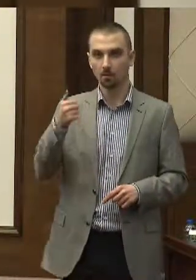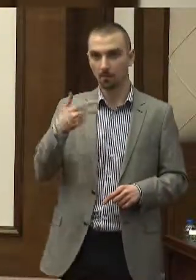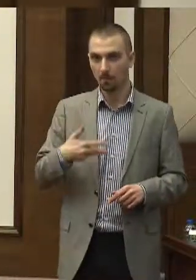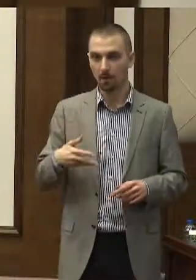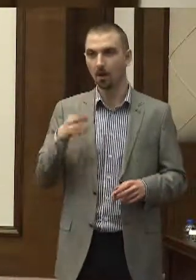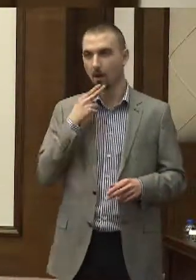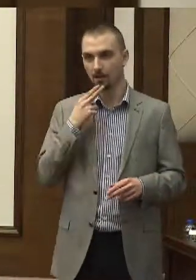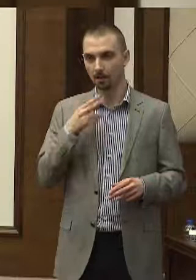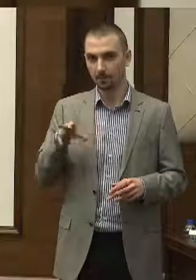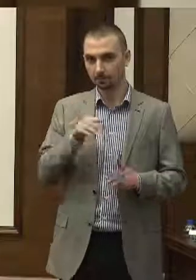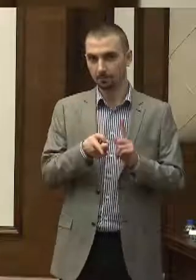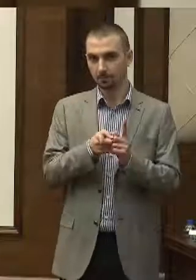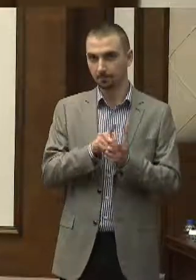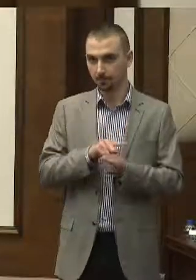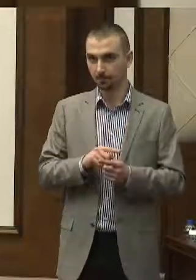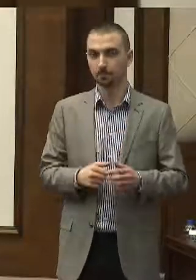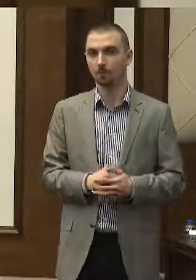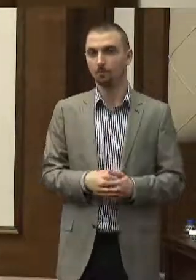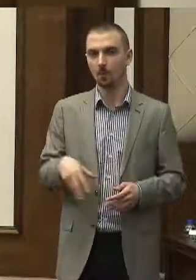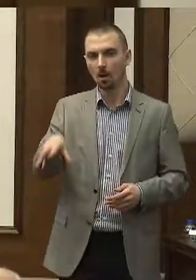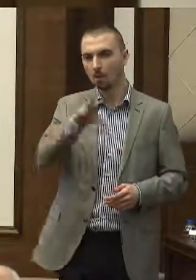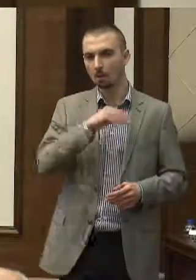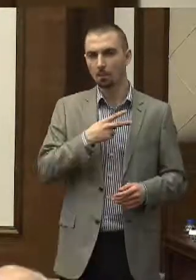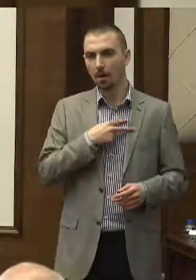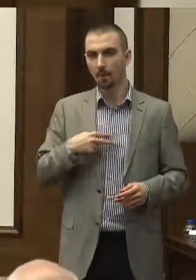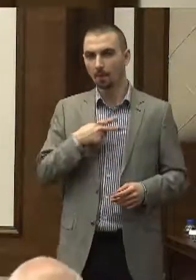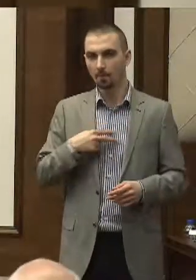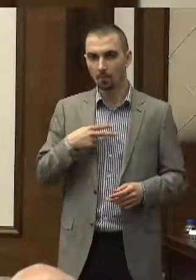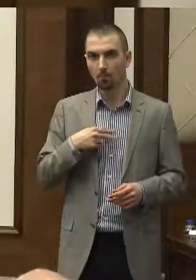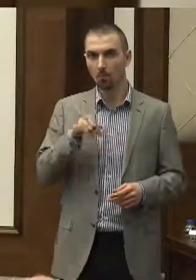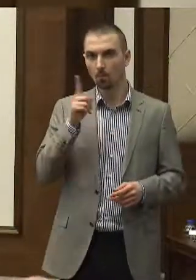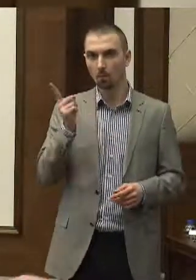kadın temsili. Türkiye'de tüm belediye başkanlarının sadece